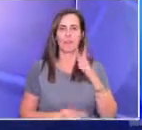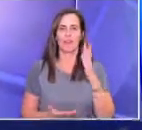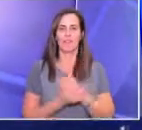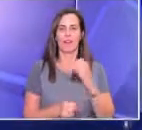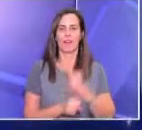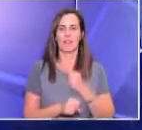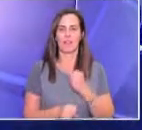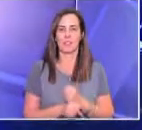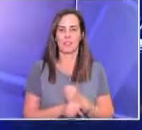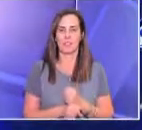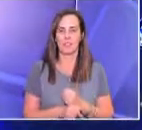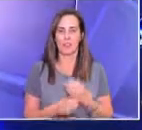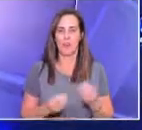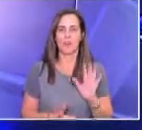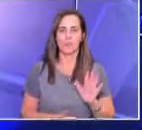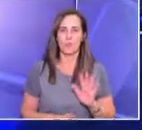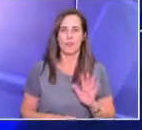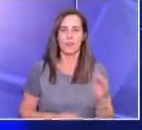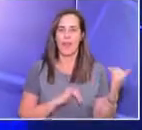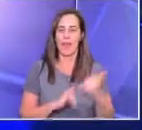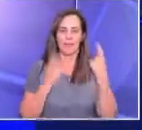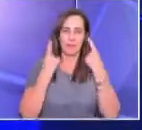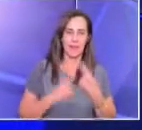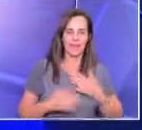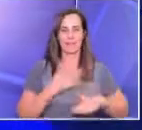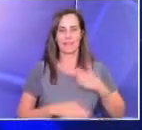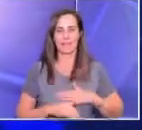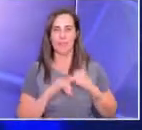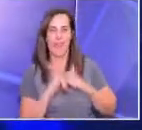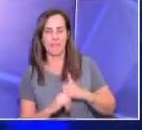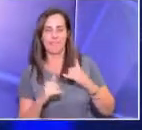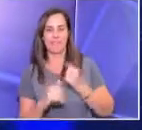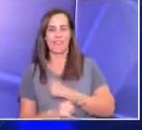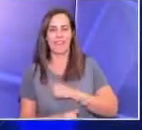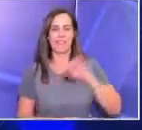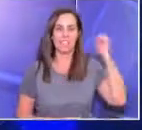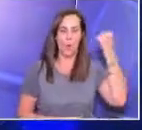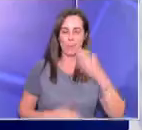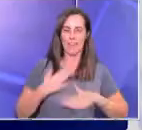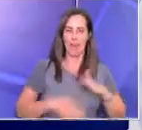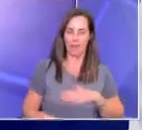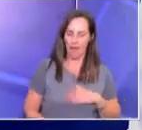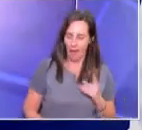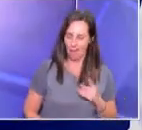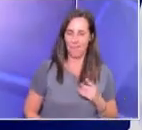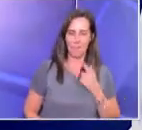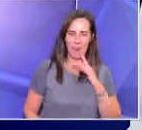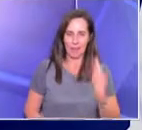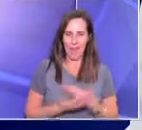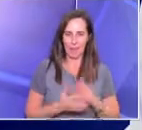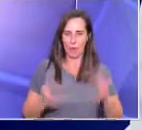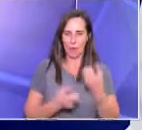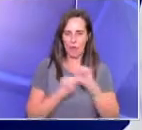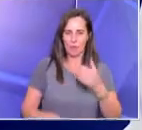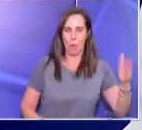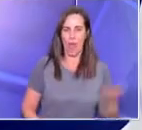עשיתם whitewash לשמאלניות שלכם. הבאתם חרדי נחמד, הבאתם דתי ציוני לאומי נחמד, אבל אתם בתכלס חבורה של